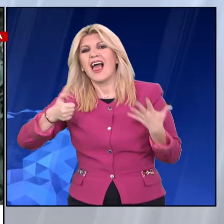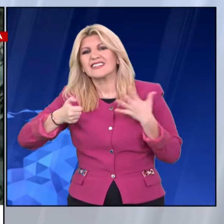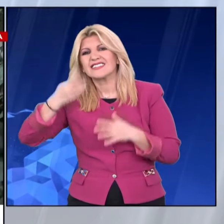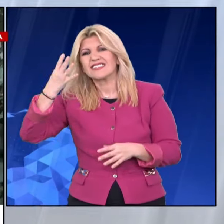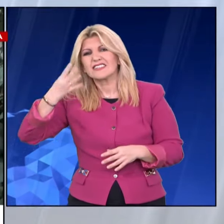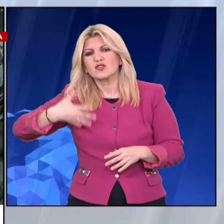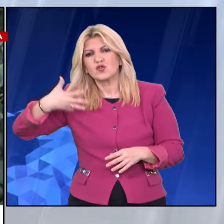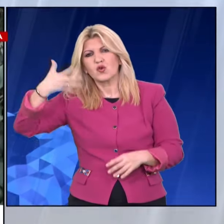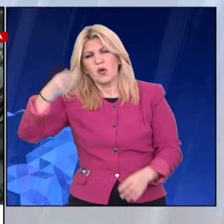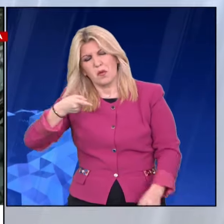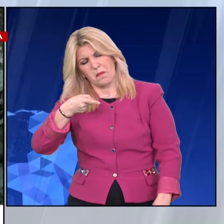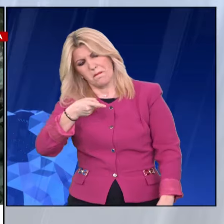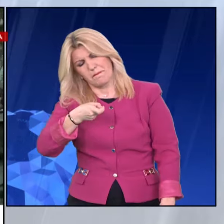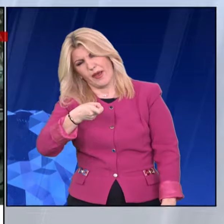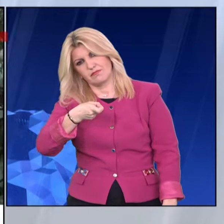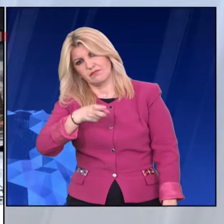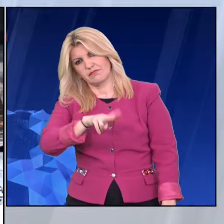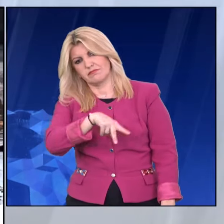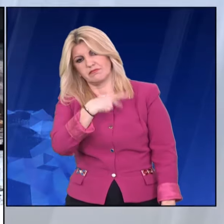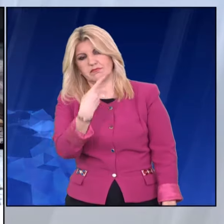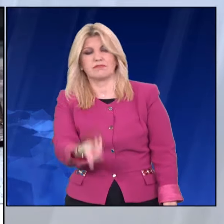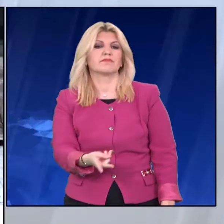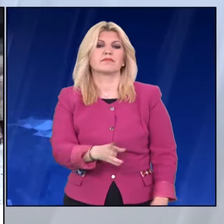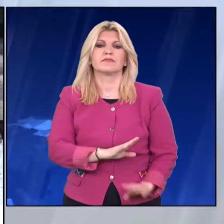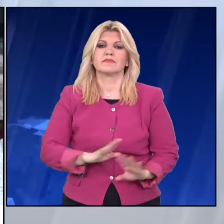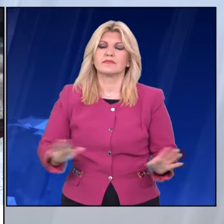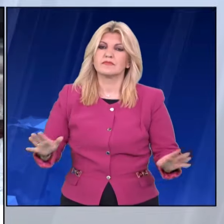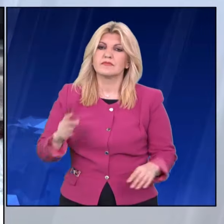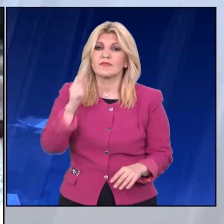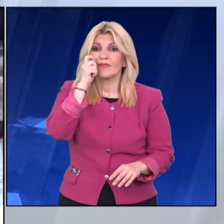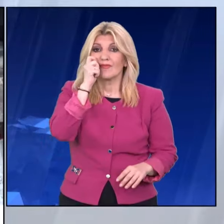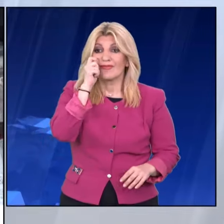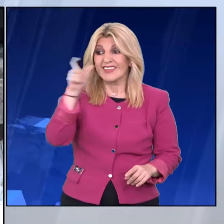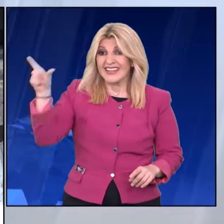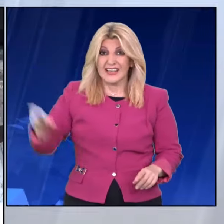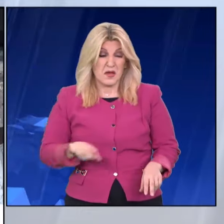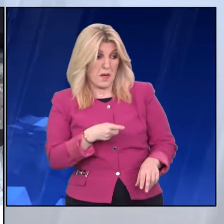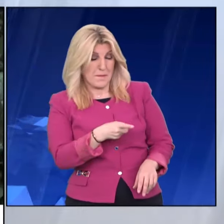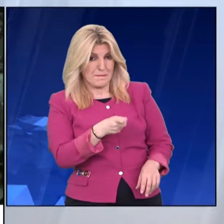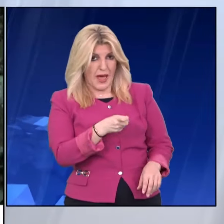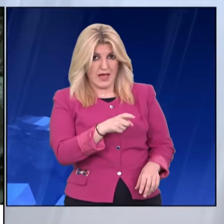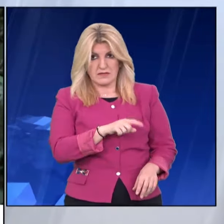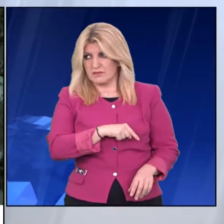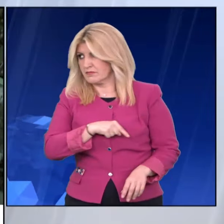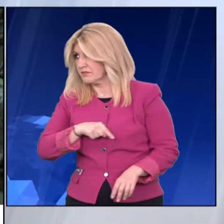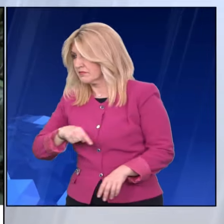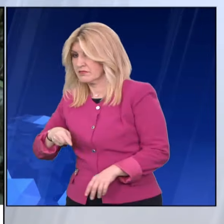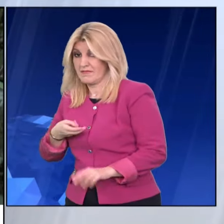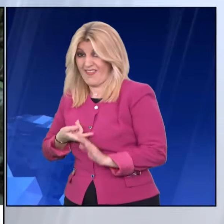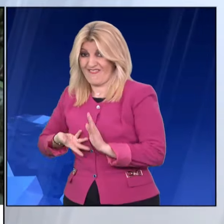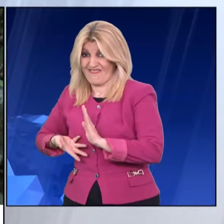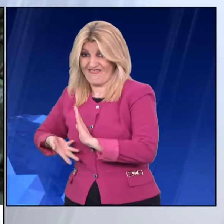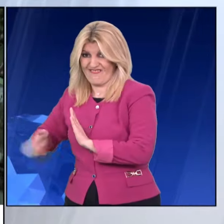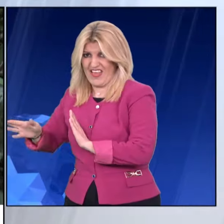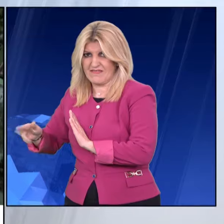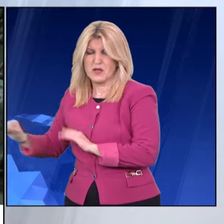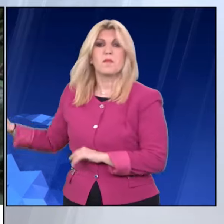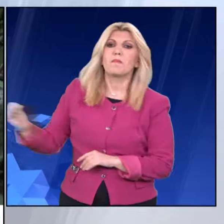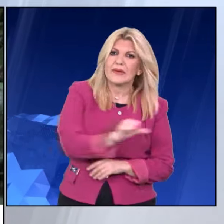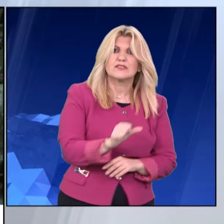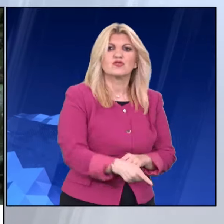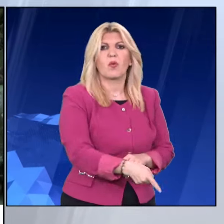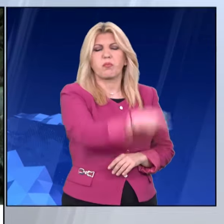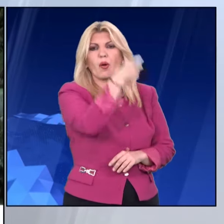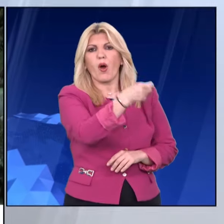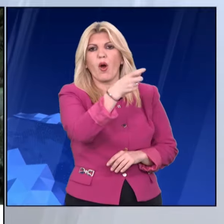Ο δολοφόνος φεύγει λίγο προς τα πίσω, ξαναγυρίζει και ακούει ένα τρίτο πυροβολισμό. Μετά το τρίτο πυροβολισμό τον έχασε τα